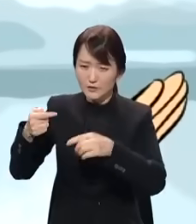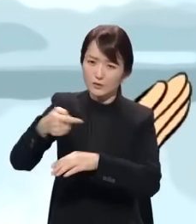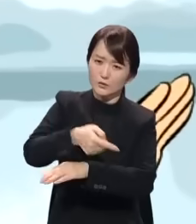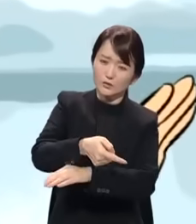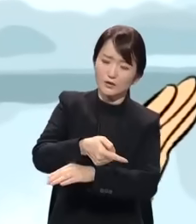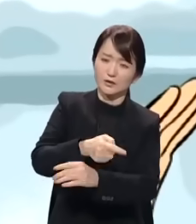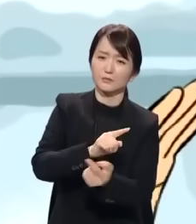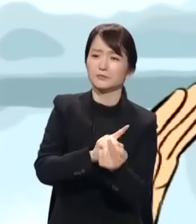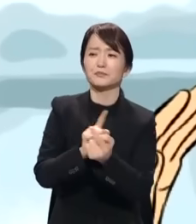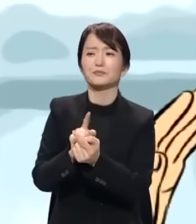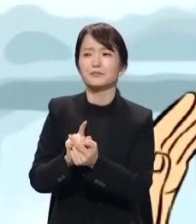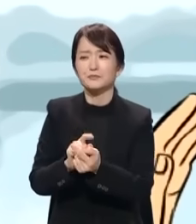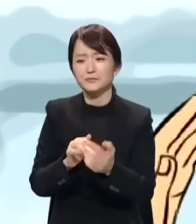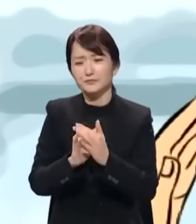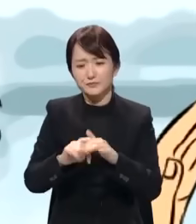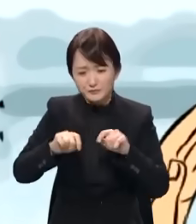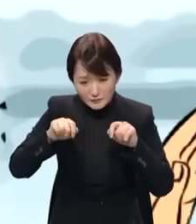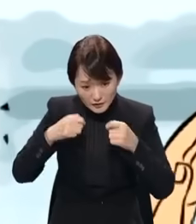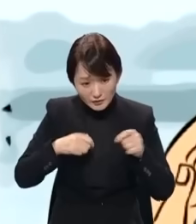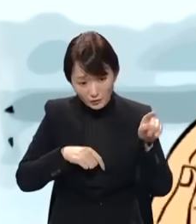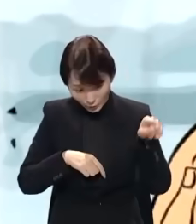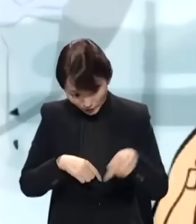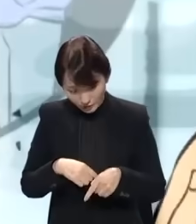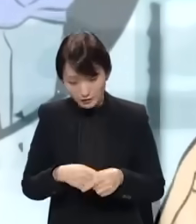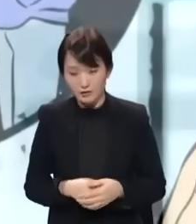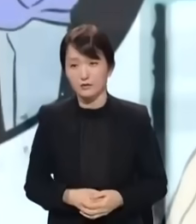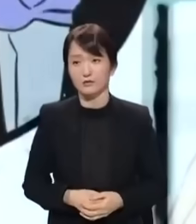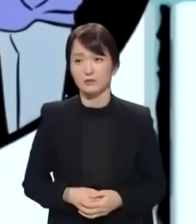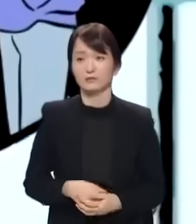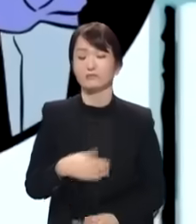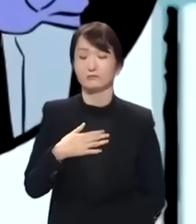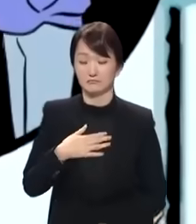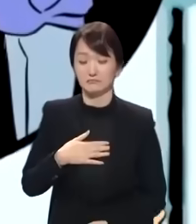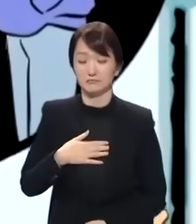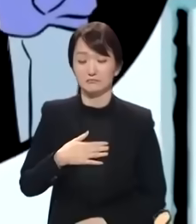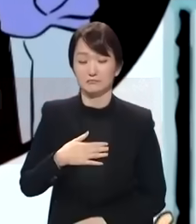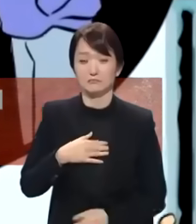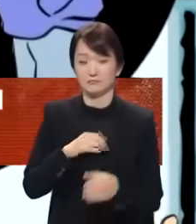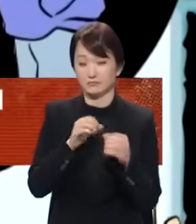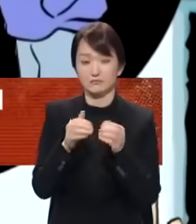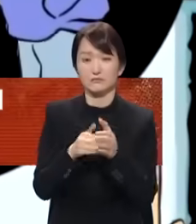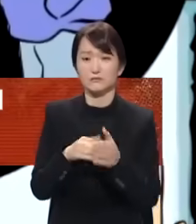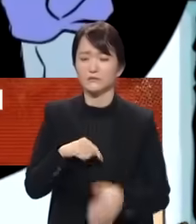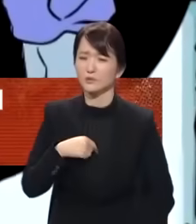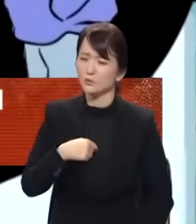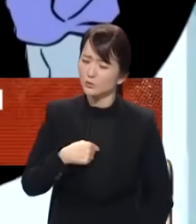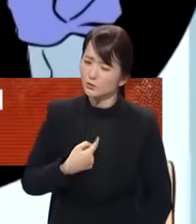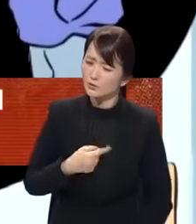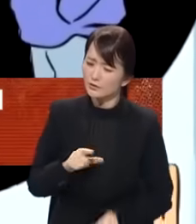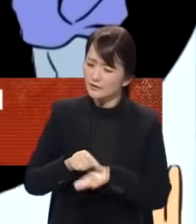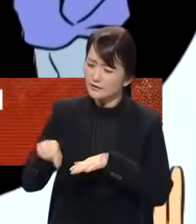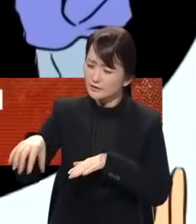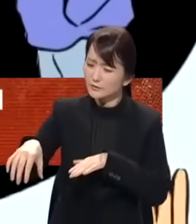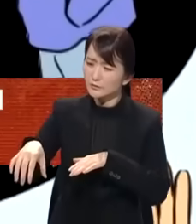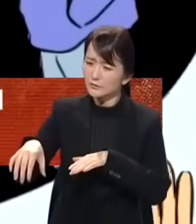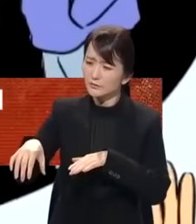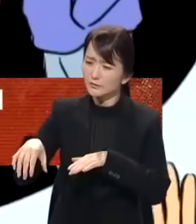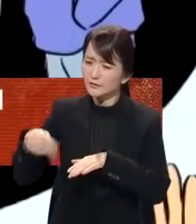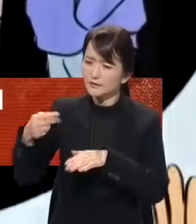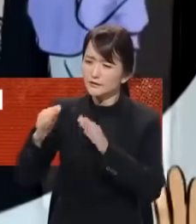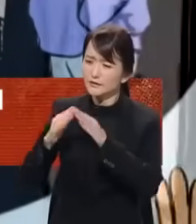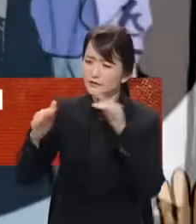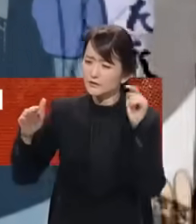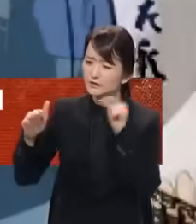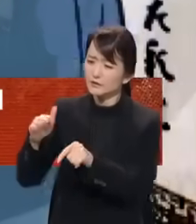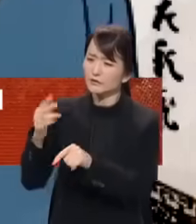가족끼리 식사할 거라고 그때도 꼭 오라고 하셨다는 겁니다. 일단 알겠다고는 했는데요. 굳이 혼자서 그 지방에 있는 시가에 두 번이나